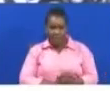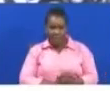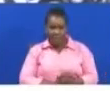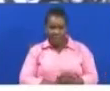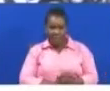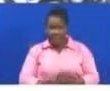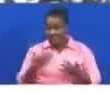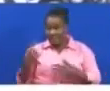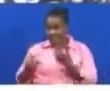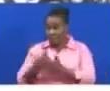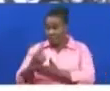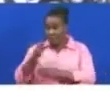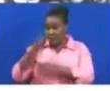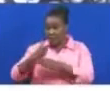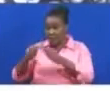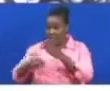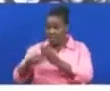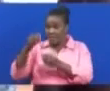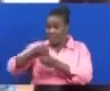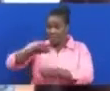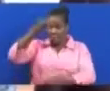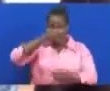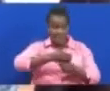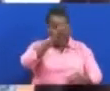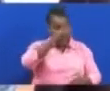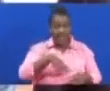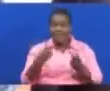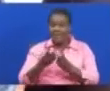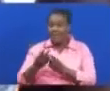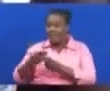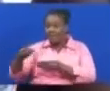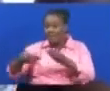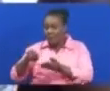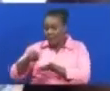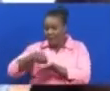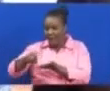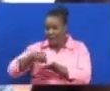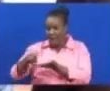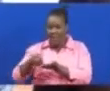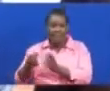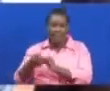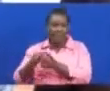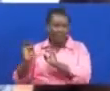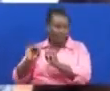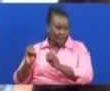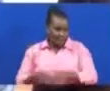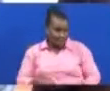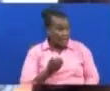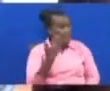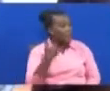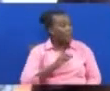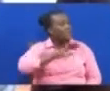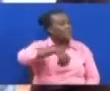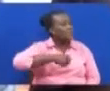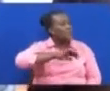mahali akawekea duka la focha nini. Zamani tulivyokuwa hatuna mawasiliano, hata wizi ulikuwa umekithiri sana. Lakini baada ya